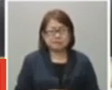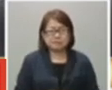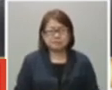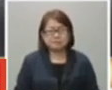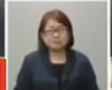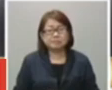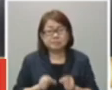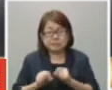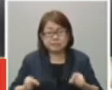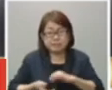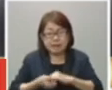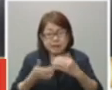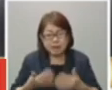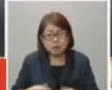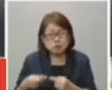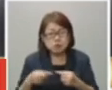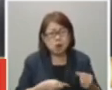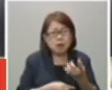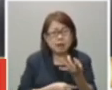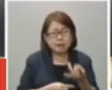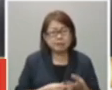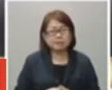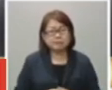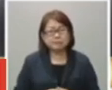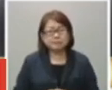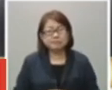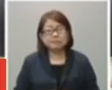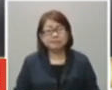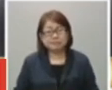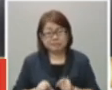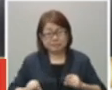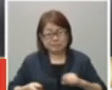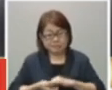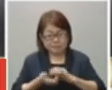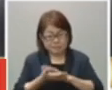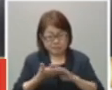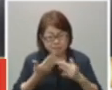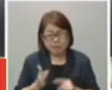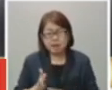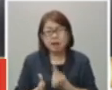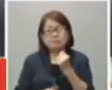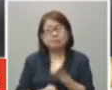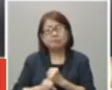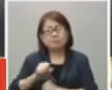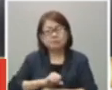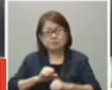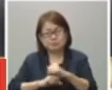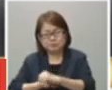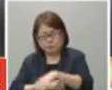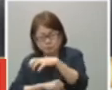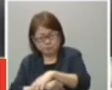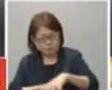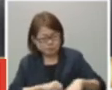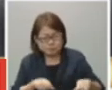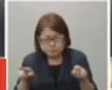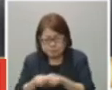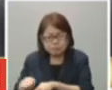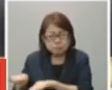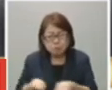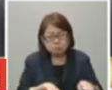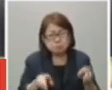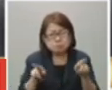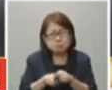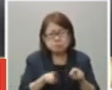แล้วเซ็นสัญญาแล้วทำไงอะครับพอเซ็นสัญญาเสร็จก็ต้องมาเริ่มก่อสร้างพร้อมเพรียงกันครับสถานที่ก่อสร้